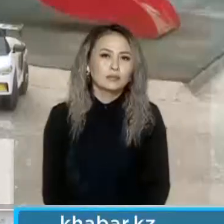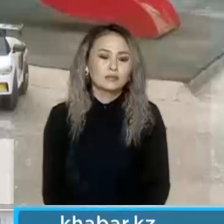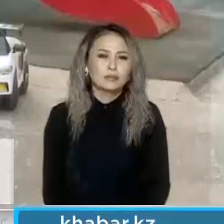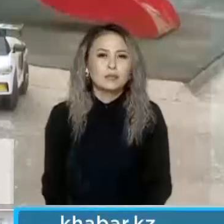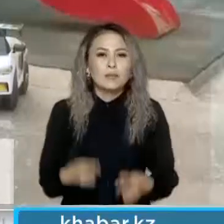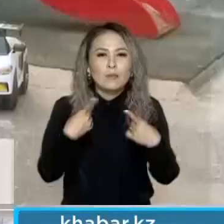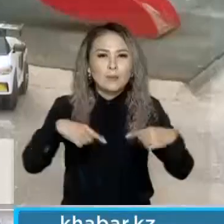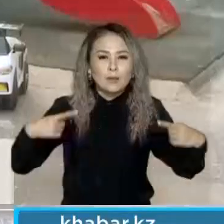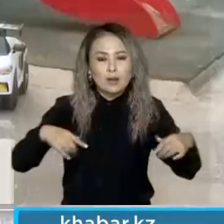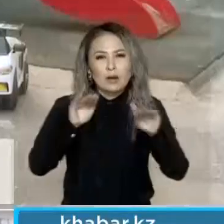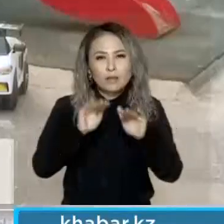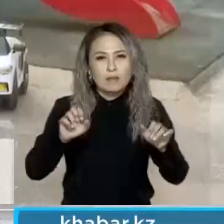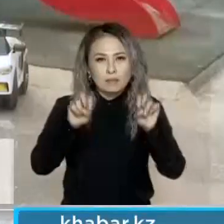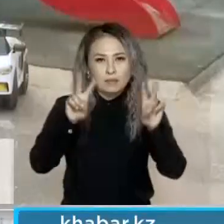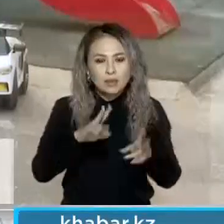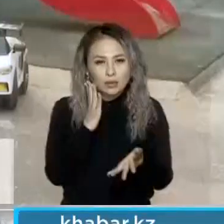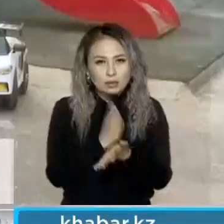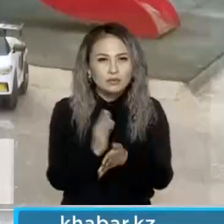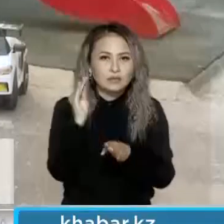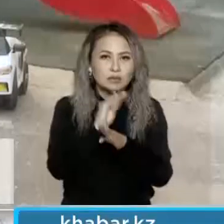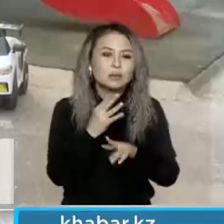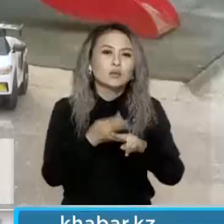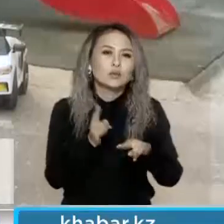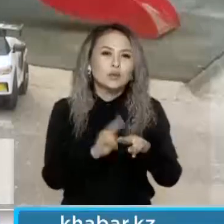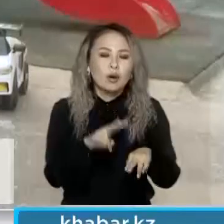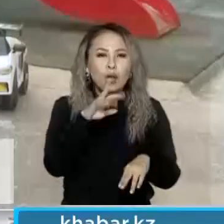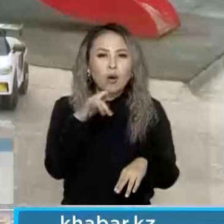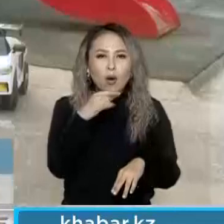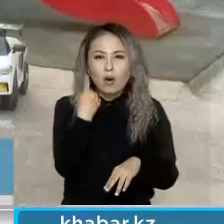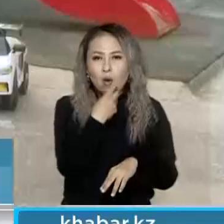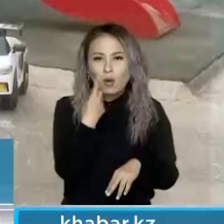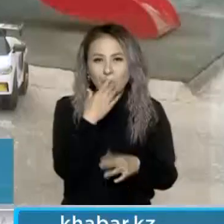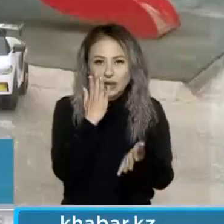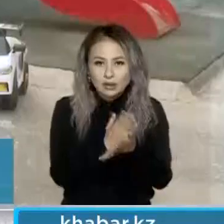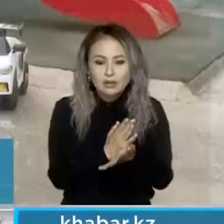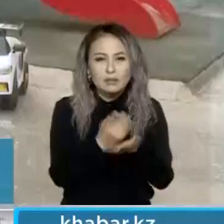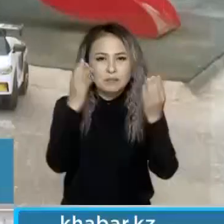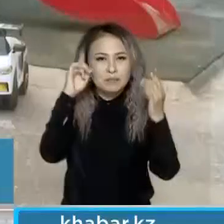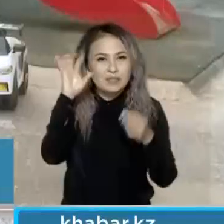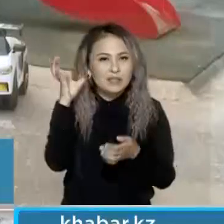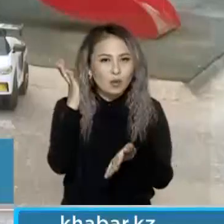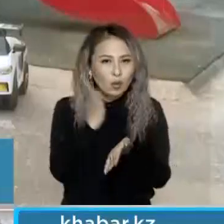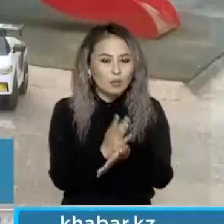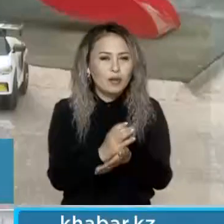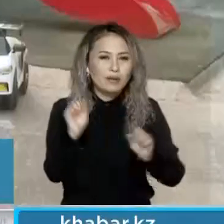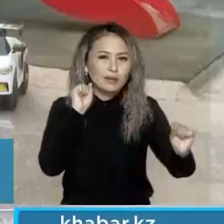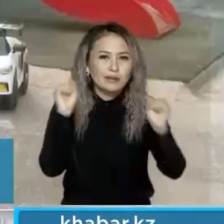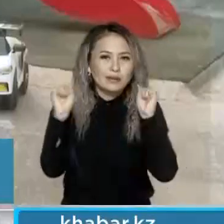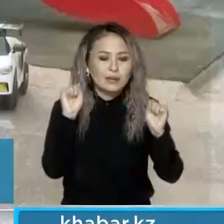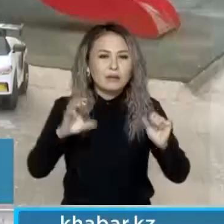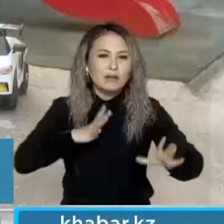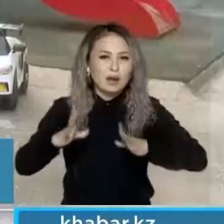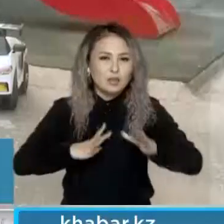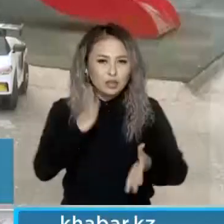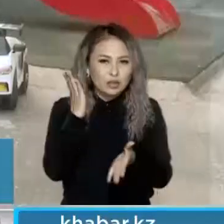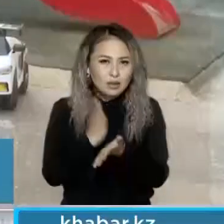жұмыс жасайды. Балалармен жеңіл диагнозбен келгендіктен логопед бар, психолог бар, дене тәрбиесі нұсқаушысы бар.